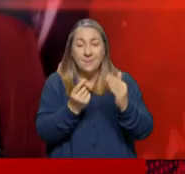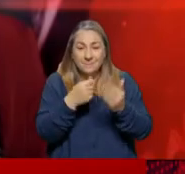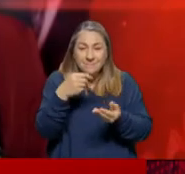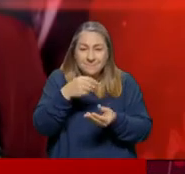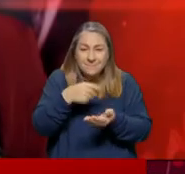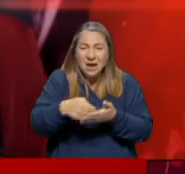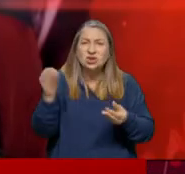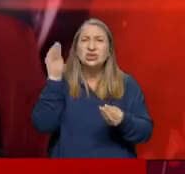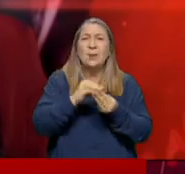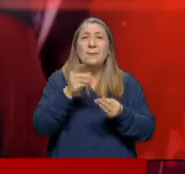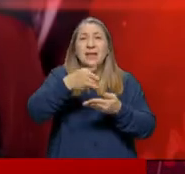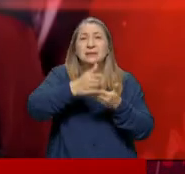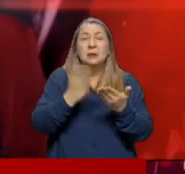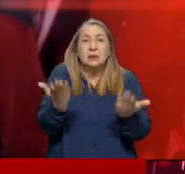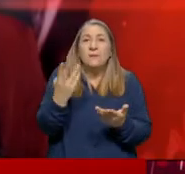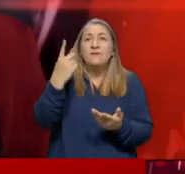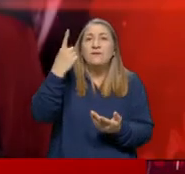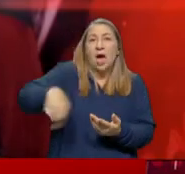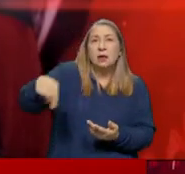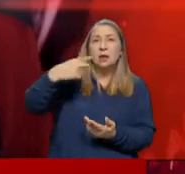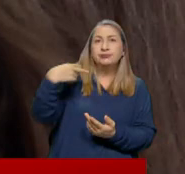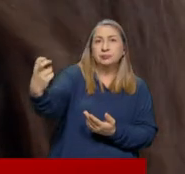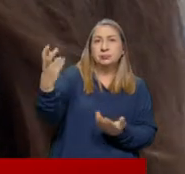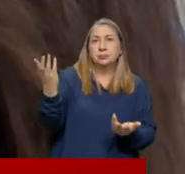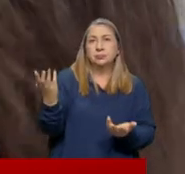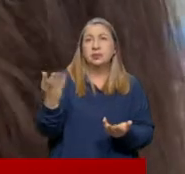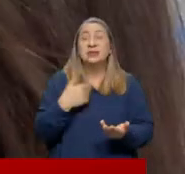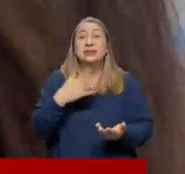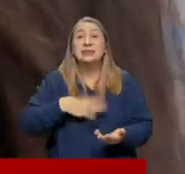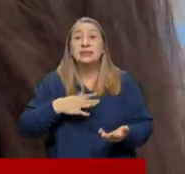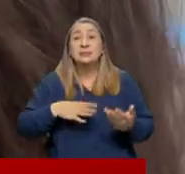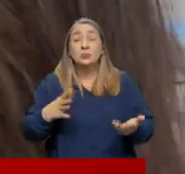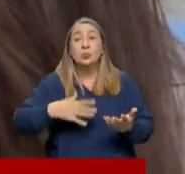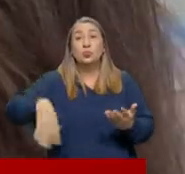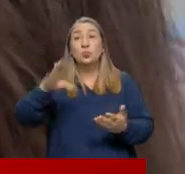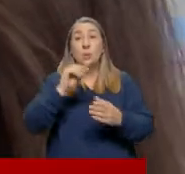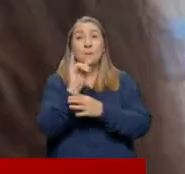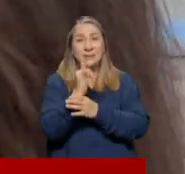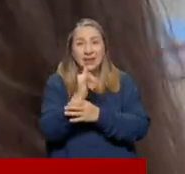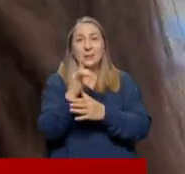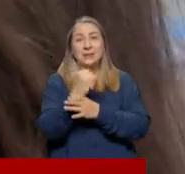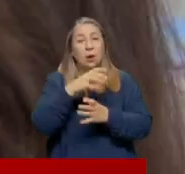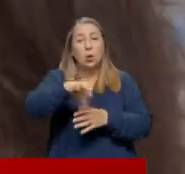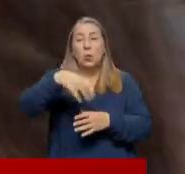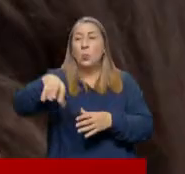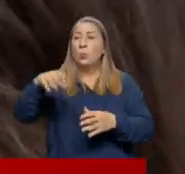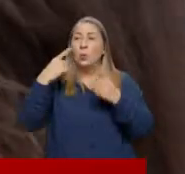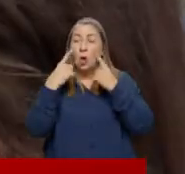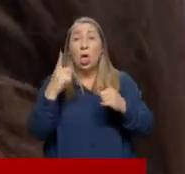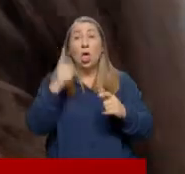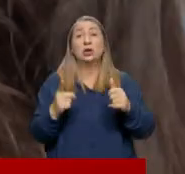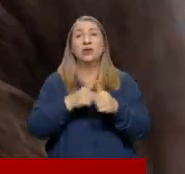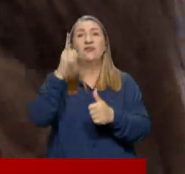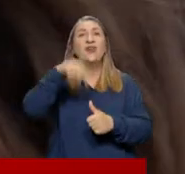artışın bir kısmı zaten video olarak tekrar ödeyeceksin sarımsağa BİM bütün mesleklerde ve meslek gruplarını ilişkiler